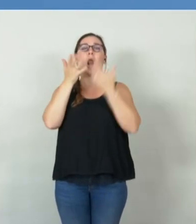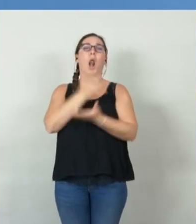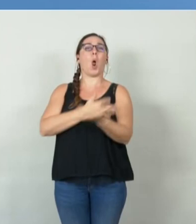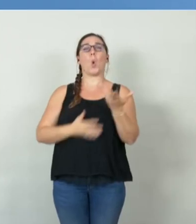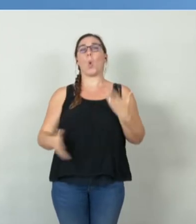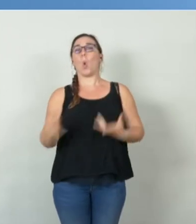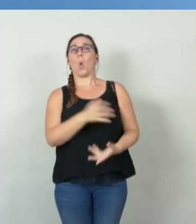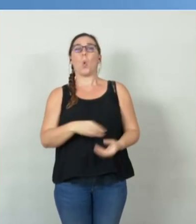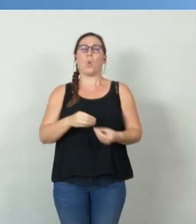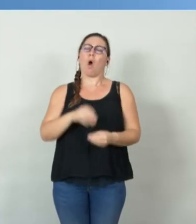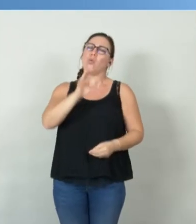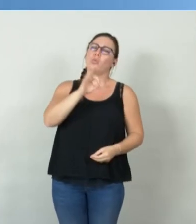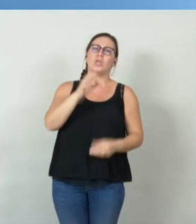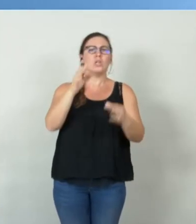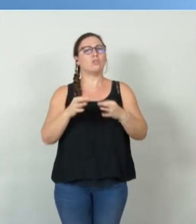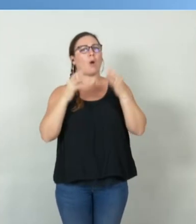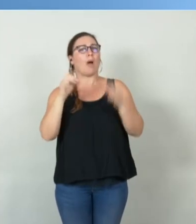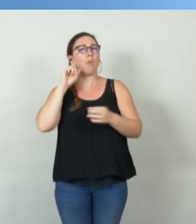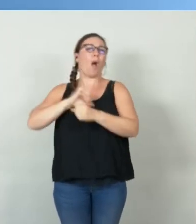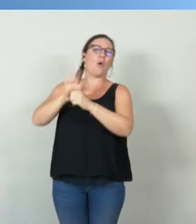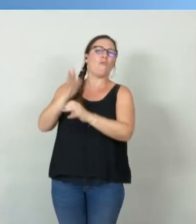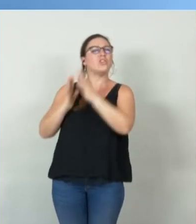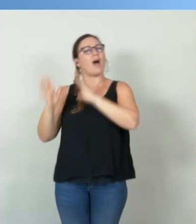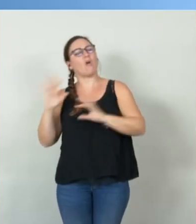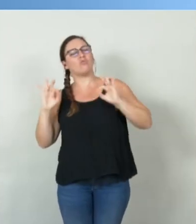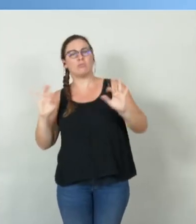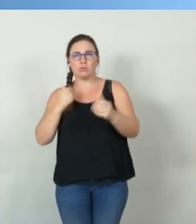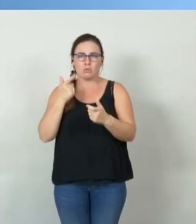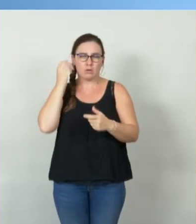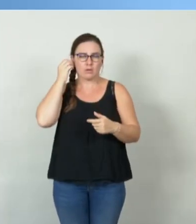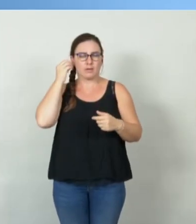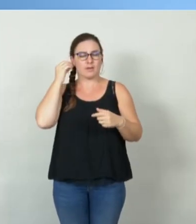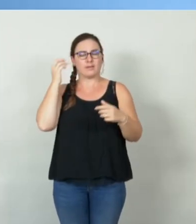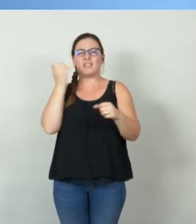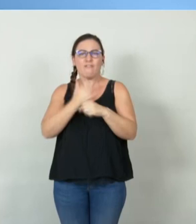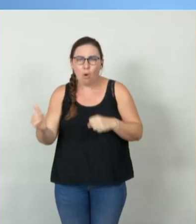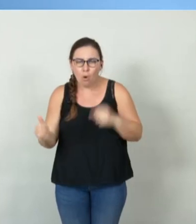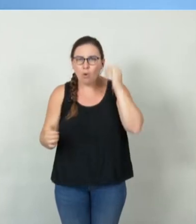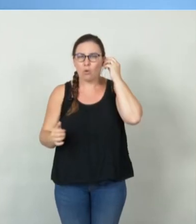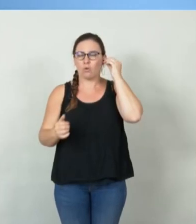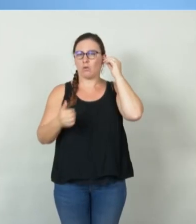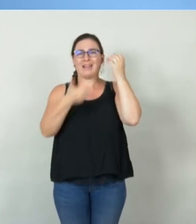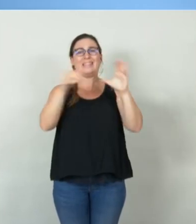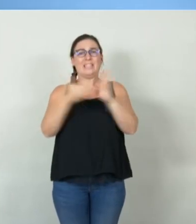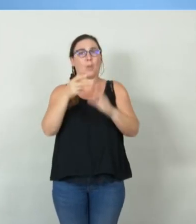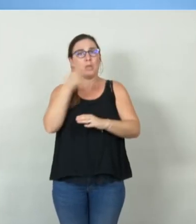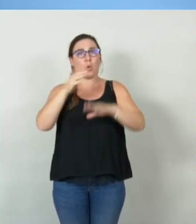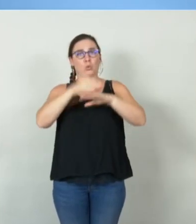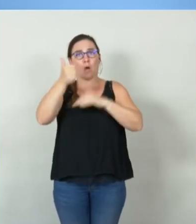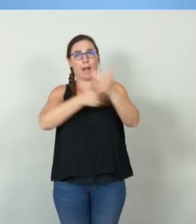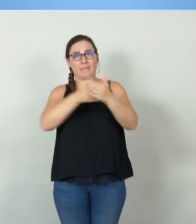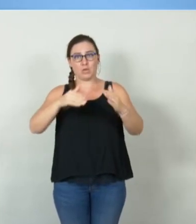principalement lié au retour de la normale des événements après covid etc c'est faux plus de 600 000 euros sur les 1 million